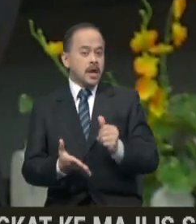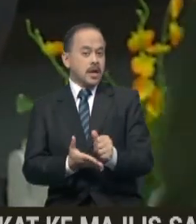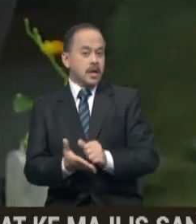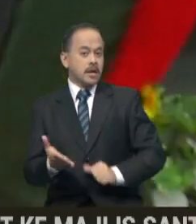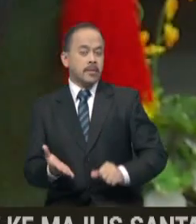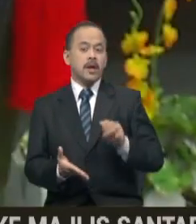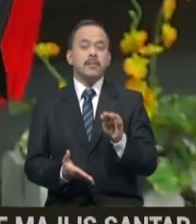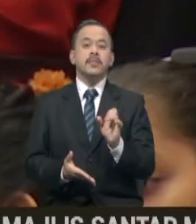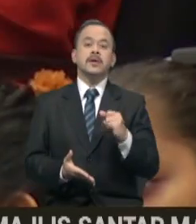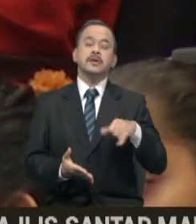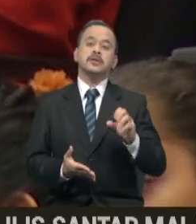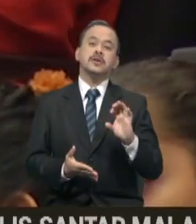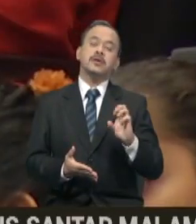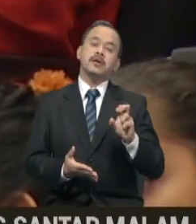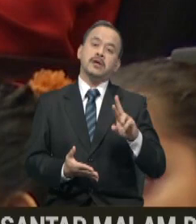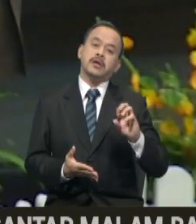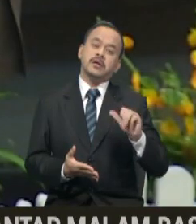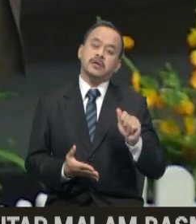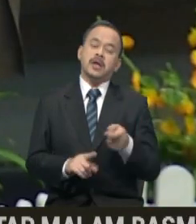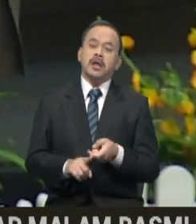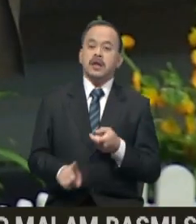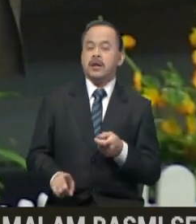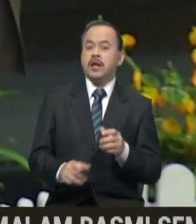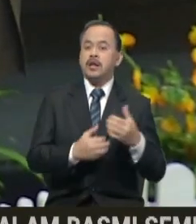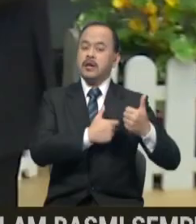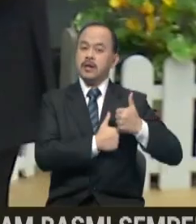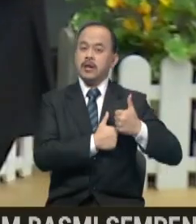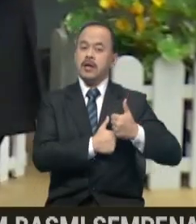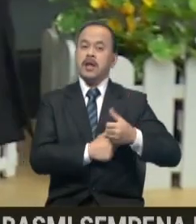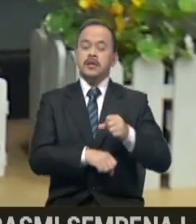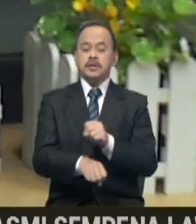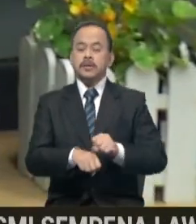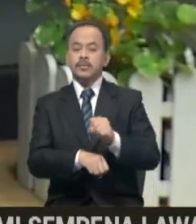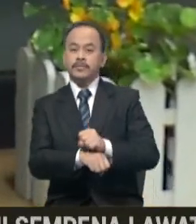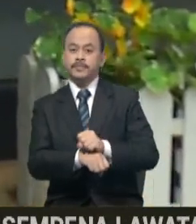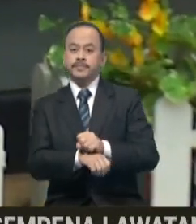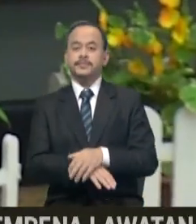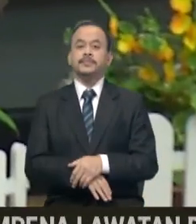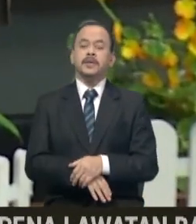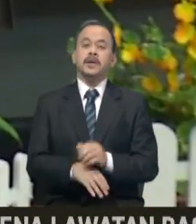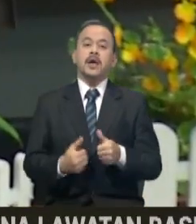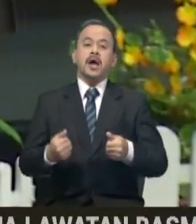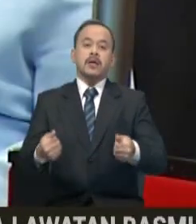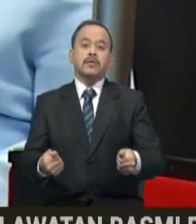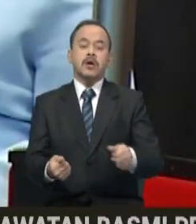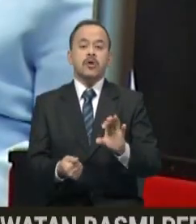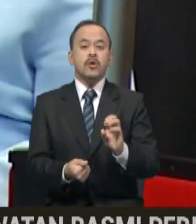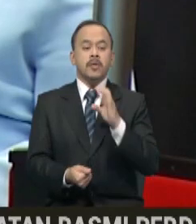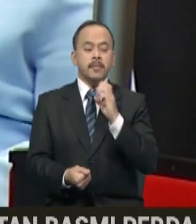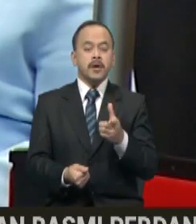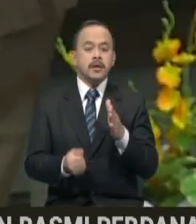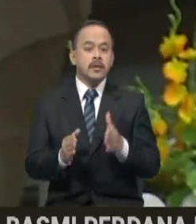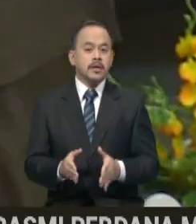diterima oleh Major Ernest Chin Jin Hao daripada Tentera Udara Republik Singapura. Manakala anugerah komandan diberikan